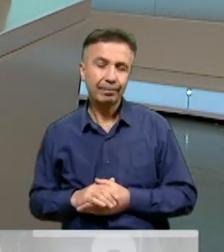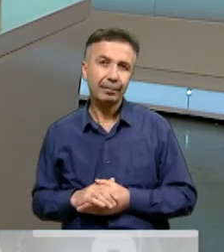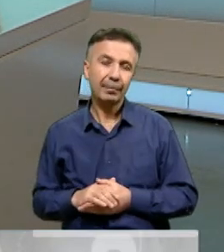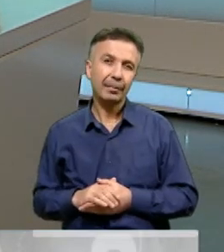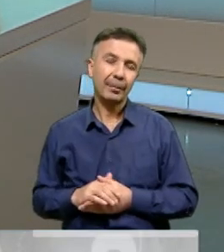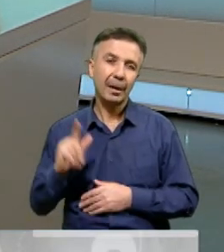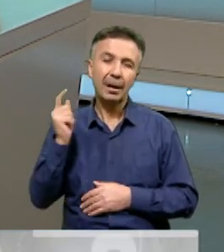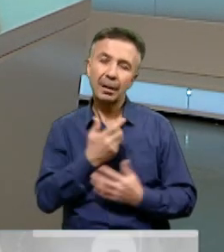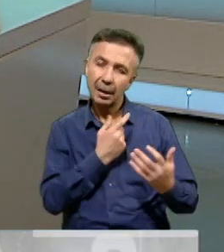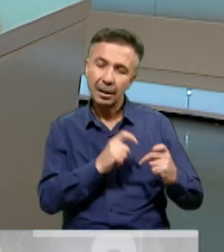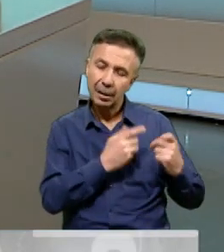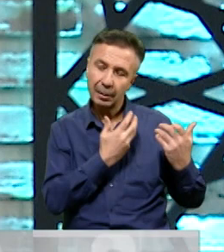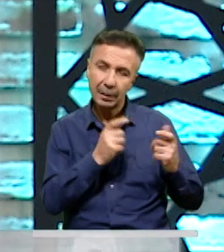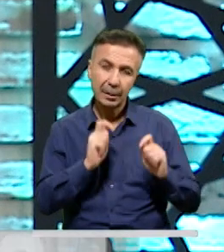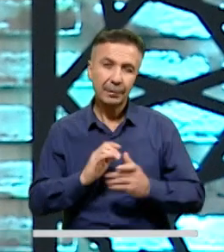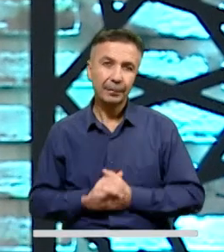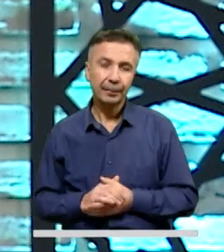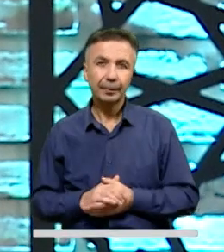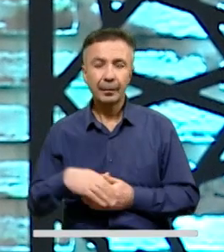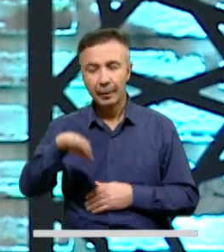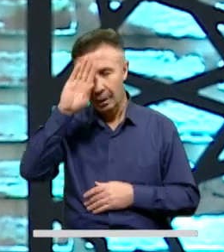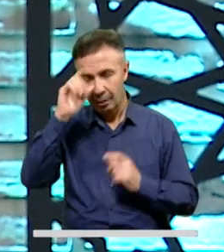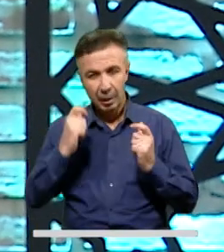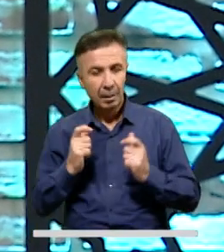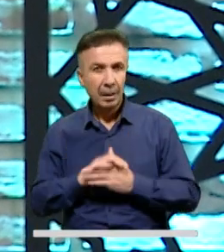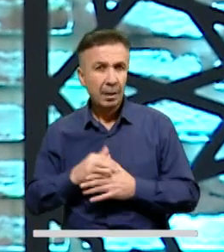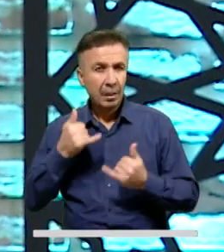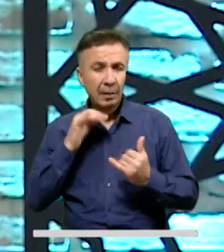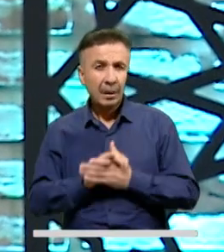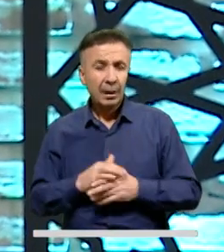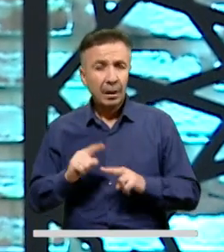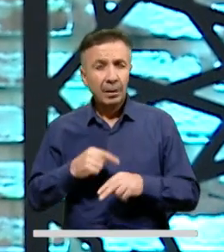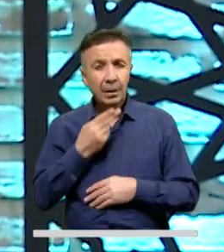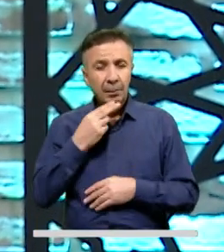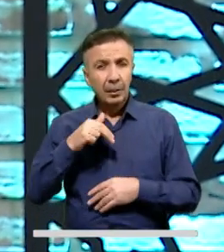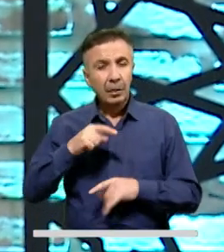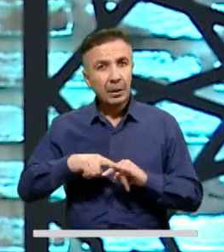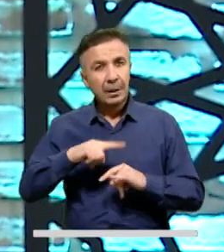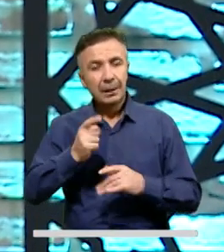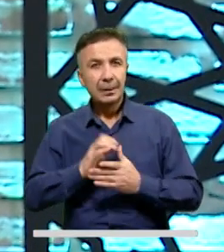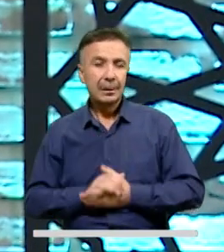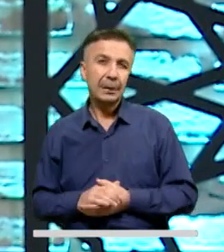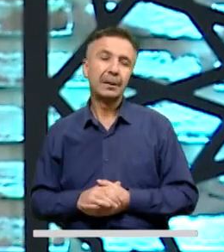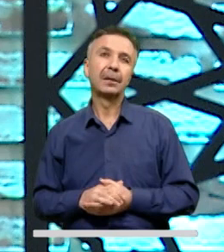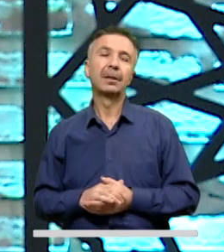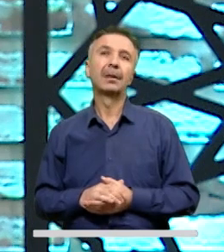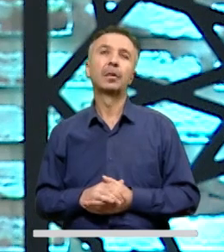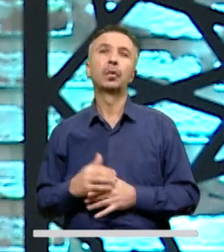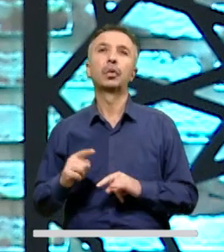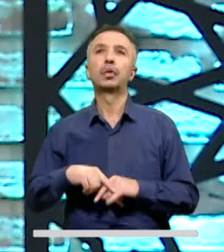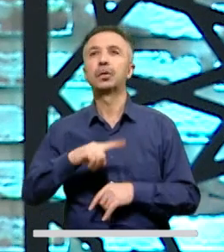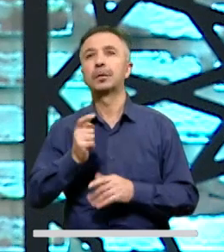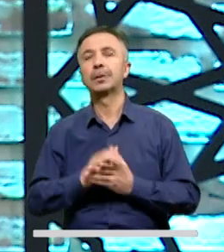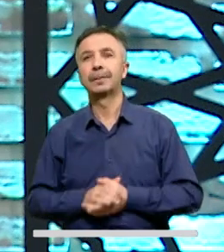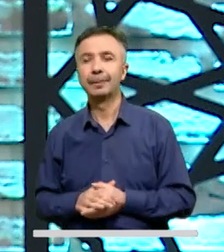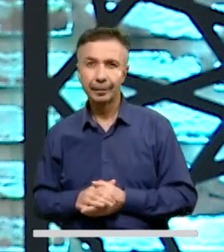rahmet eylesin kaybettiği eşine. İstanbul'dan bir telefonumuz var. Arzu Hanım, hoş geldiniz. Hoş bulduk. Buyurun